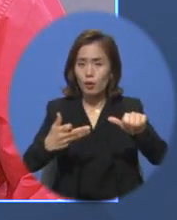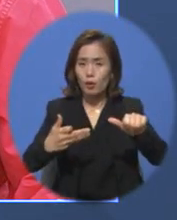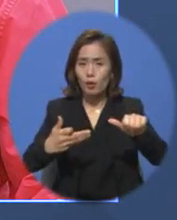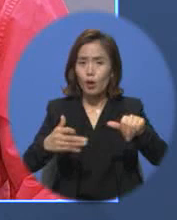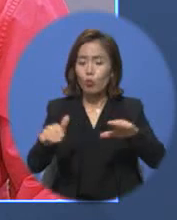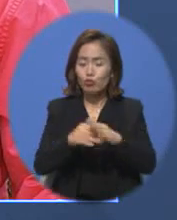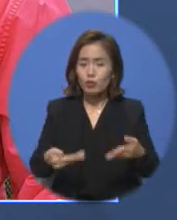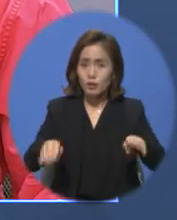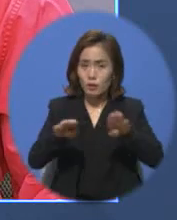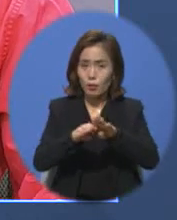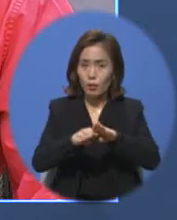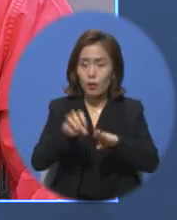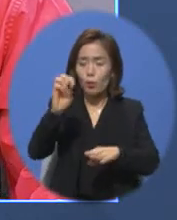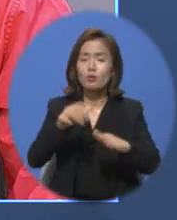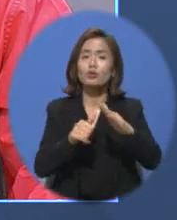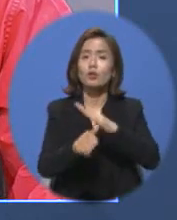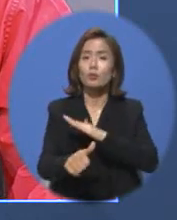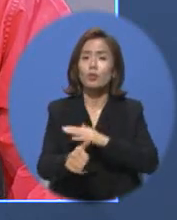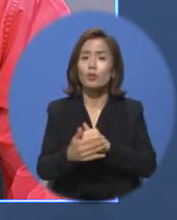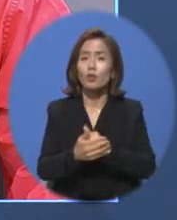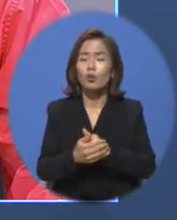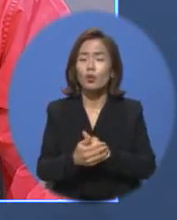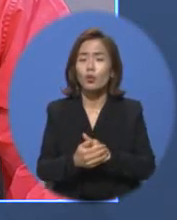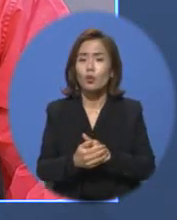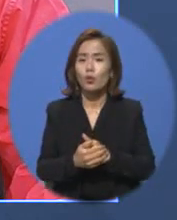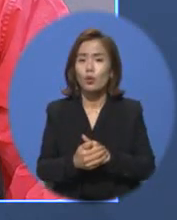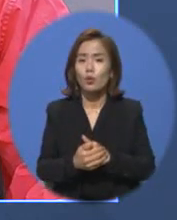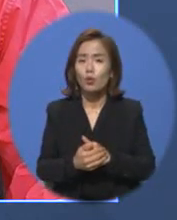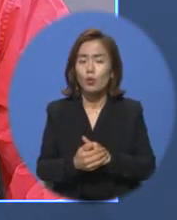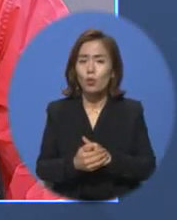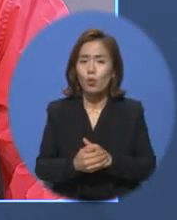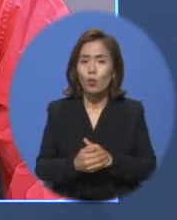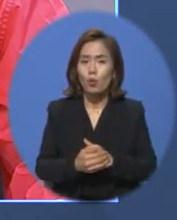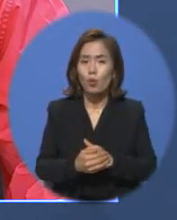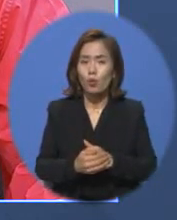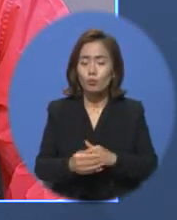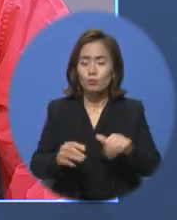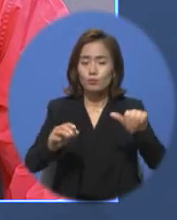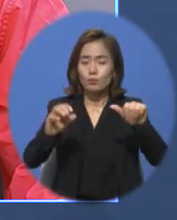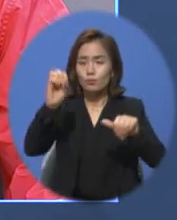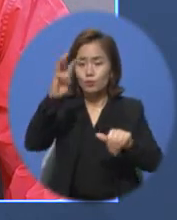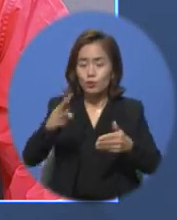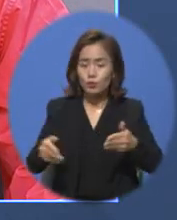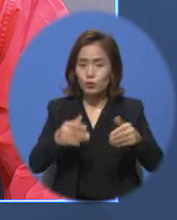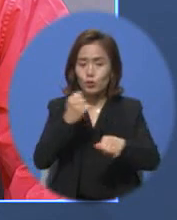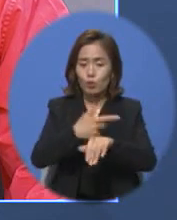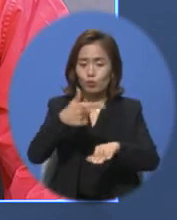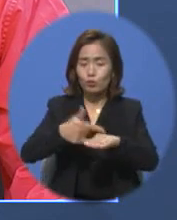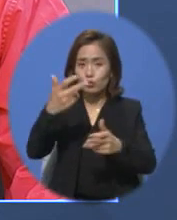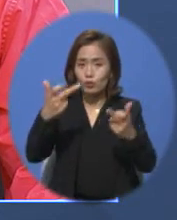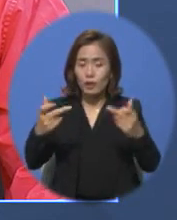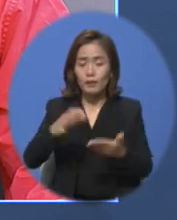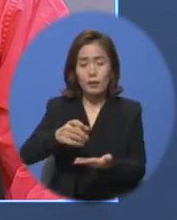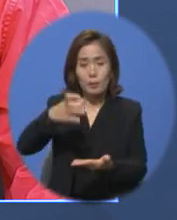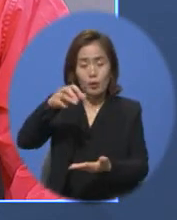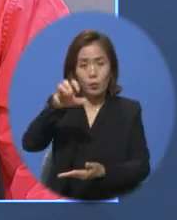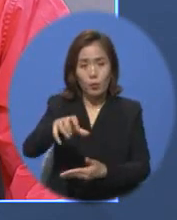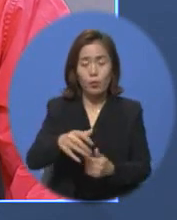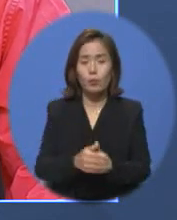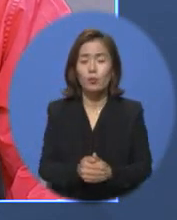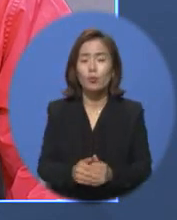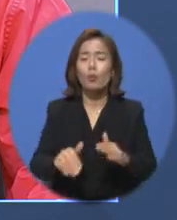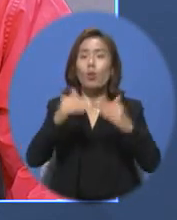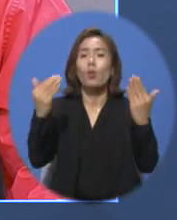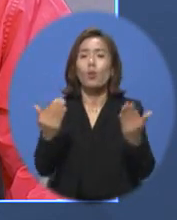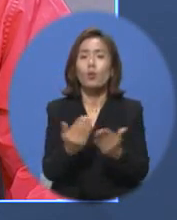유적지, 아시아문화센터, 대표적인무등산,그리고 인근의담양가사문화지구를연결함으로써, 우리는